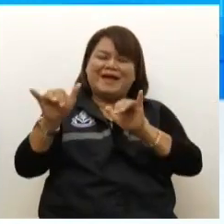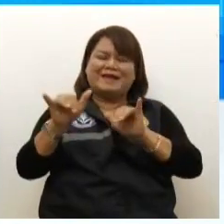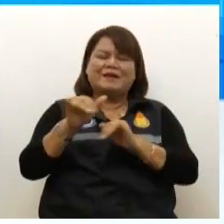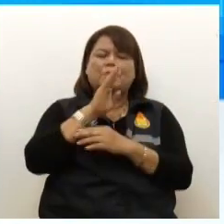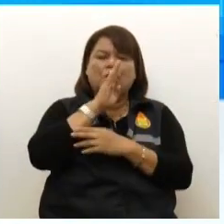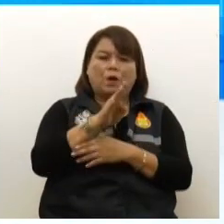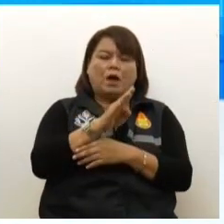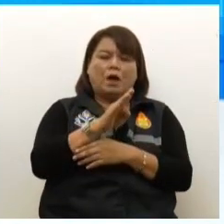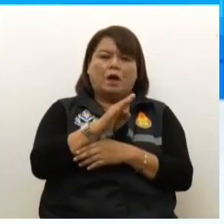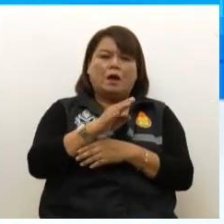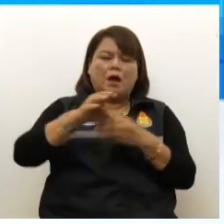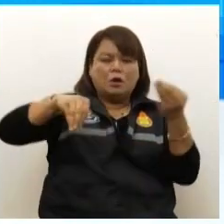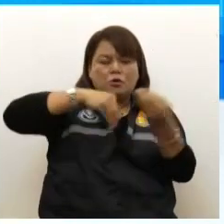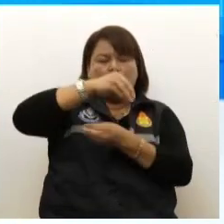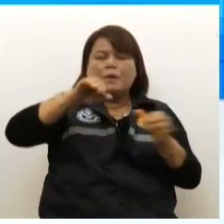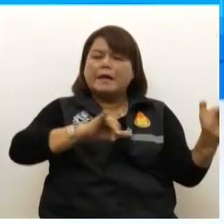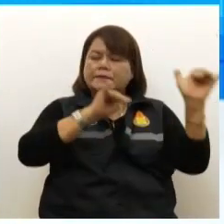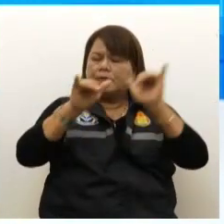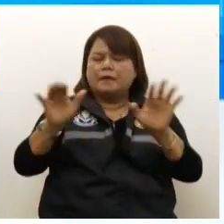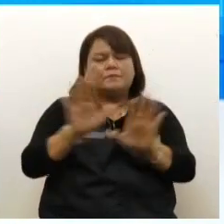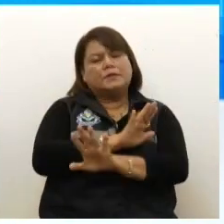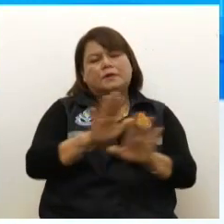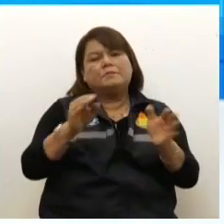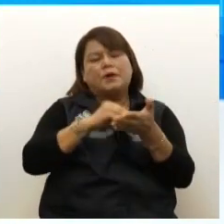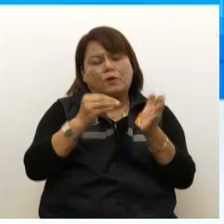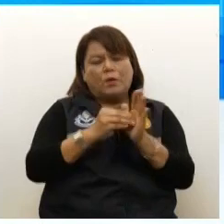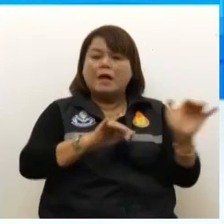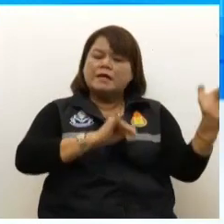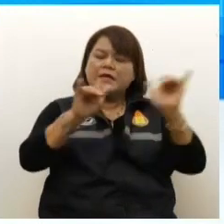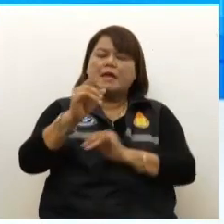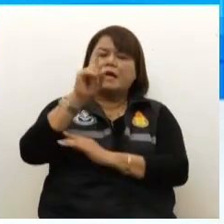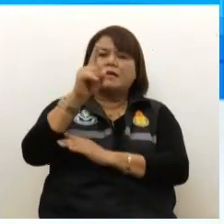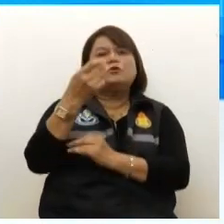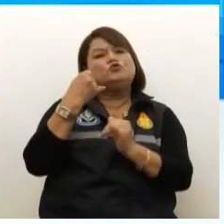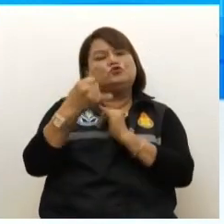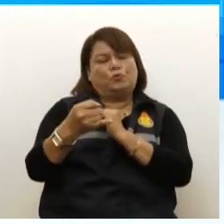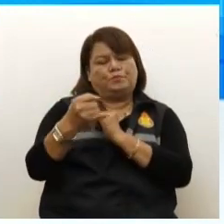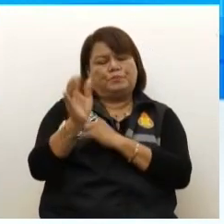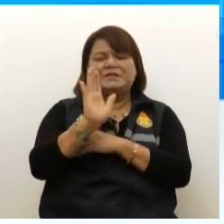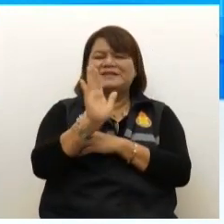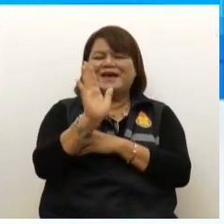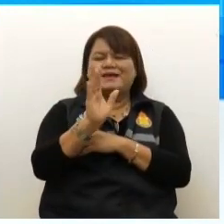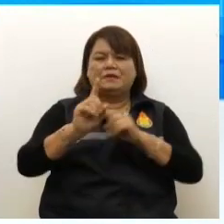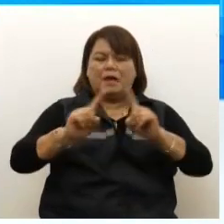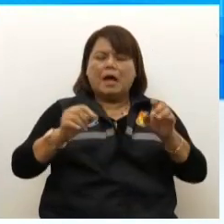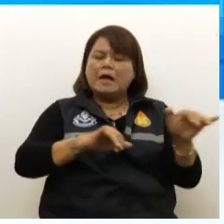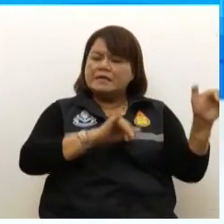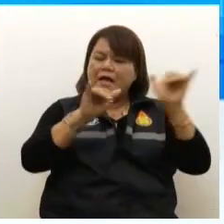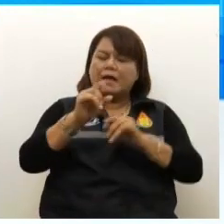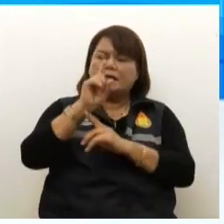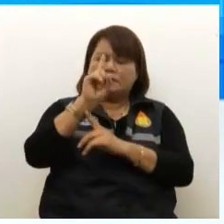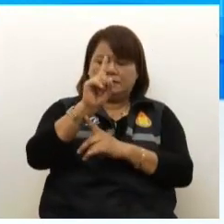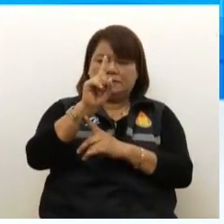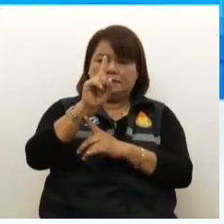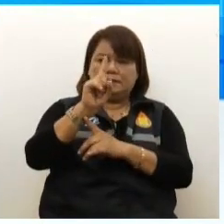ครับคำว่ารอบการย้ายไม่ได้หมายความว่าย้ายครั้งเดียวแล้วจบถ้าครั้งที่หนึ่งในรอบที่หนึ่ง